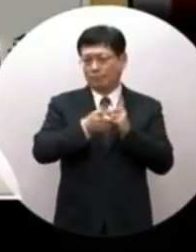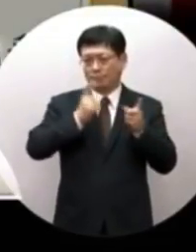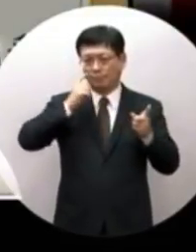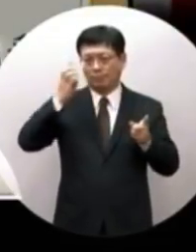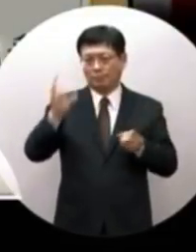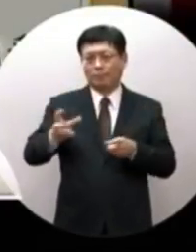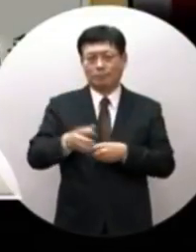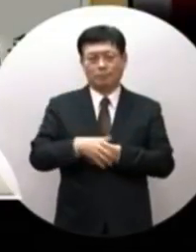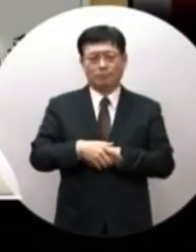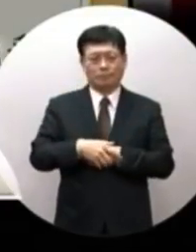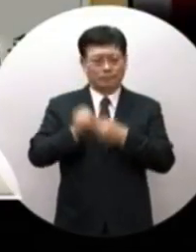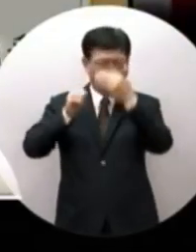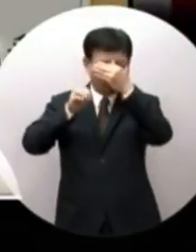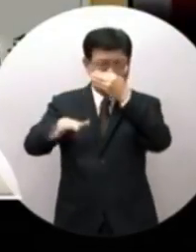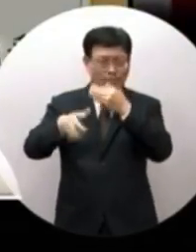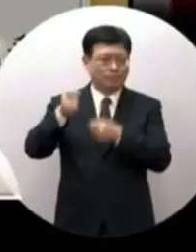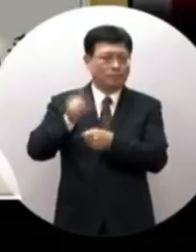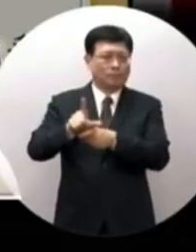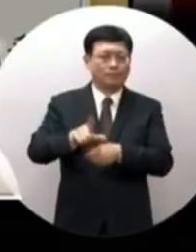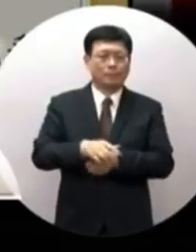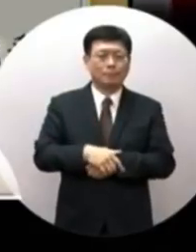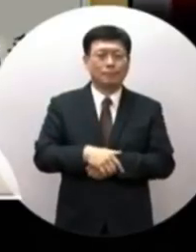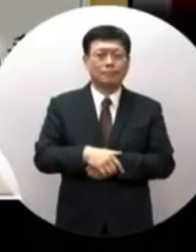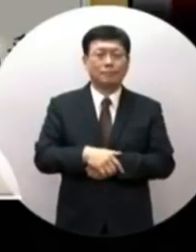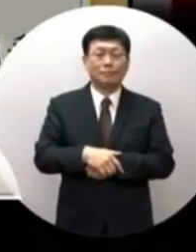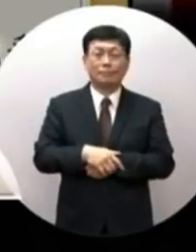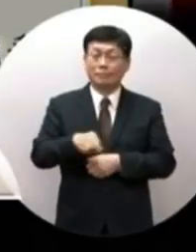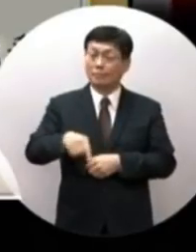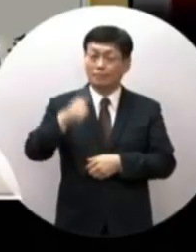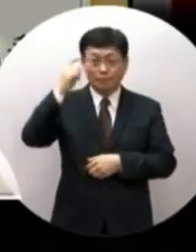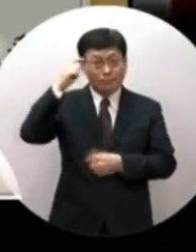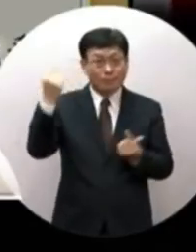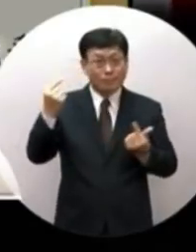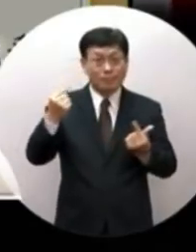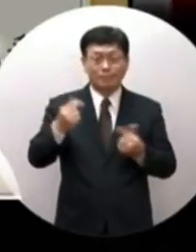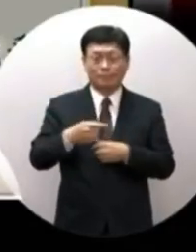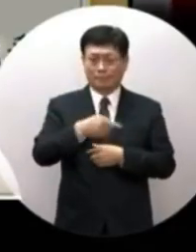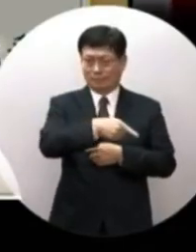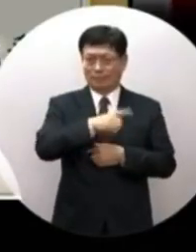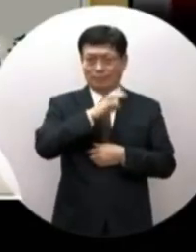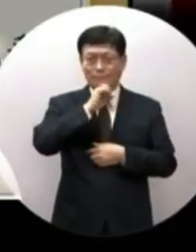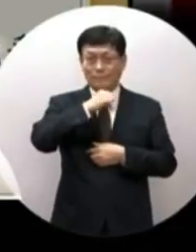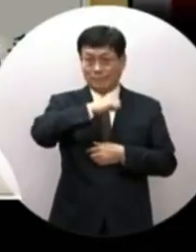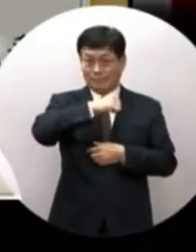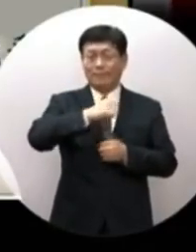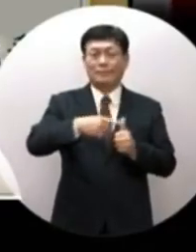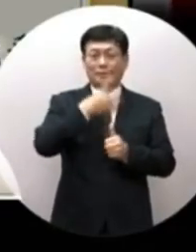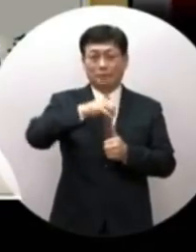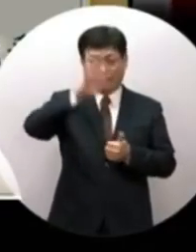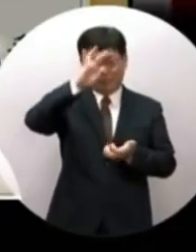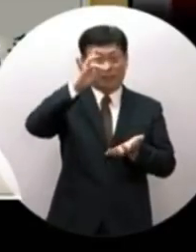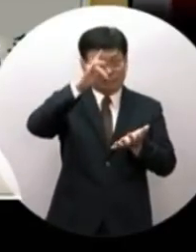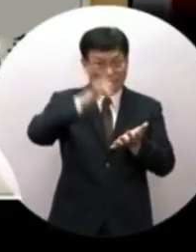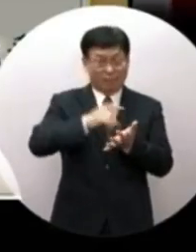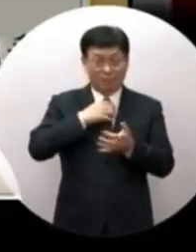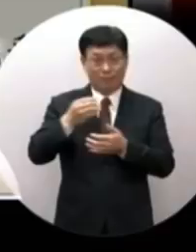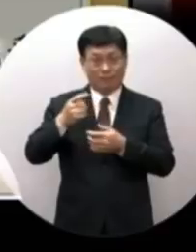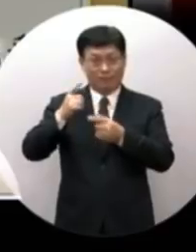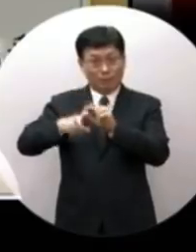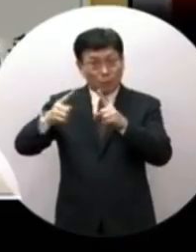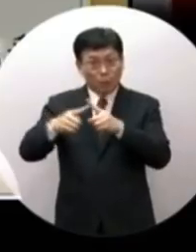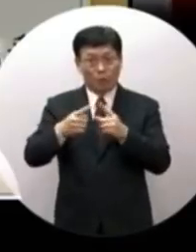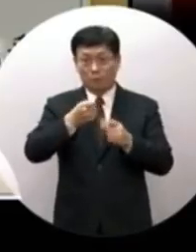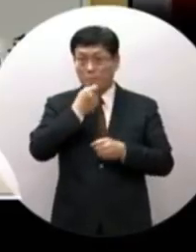视、污蔑、抹黑的现象，等于你是台湾将把病毒与华人画上等